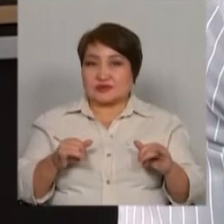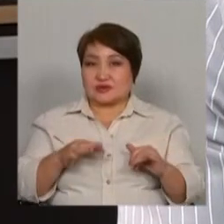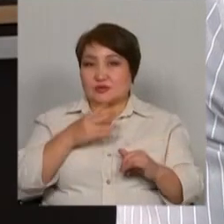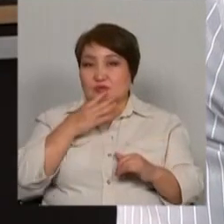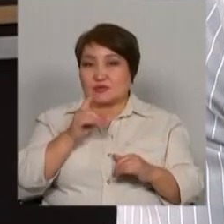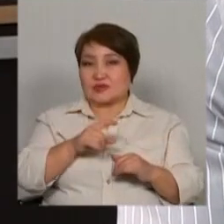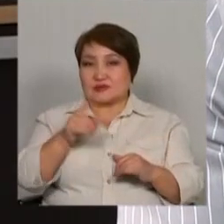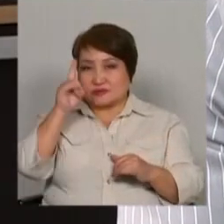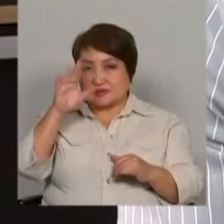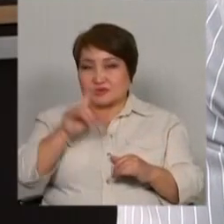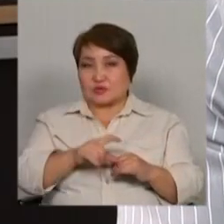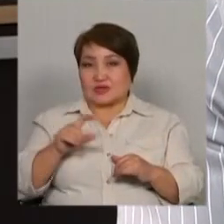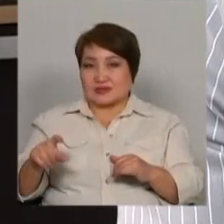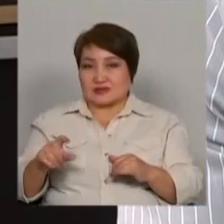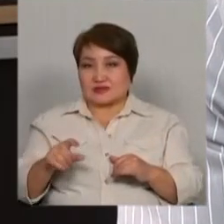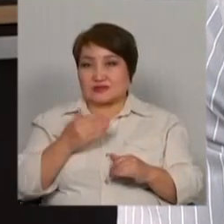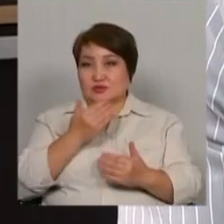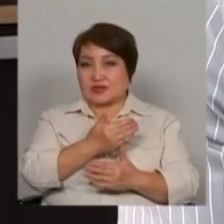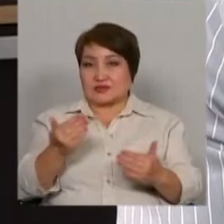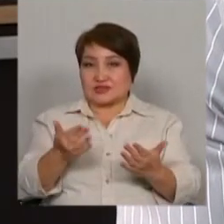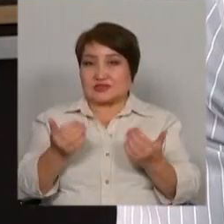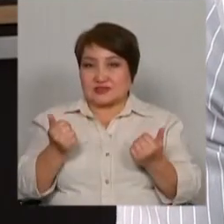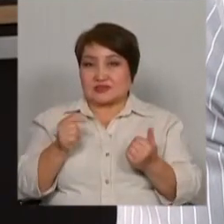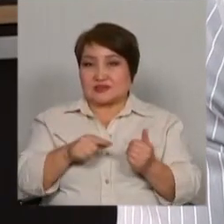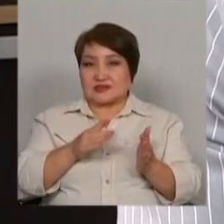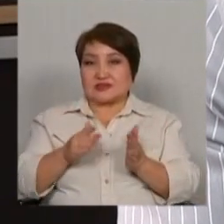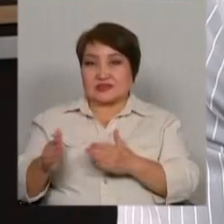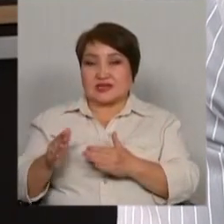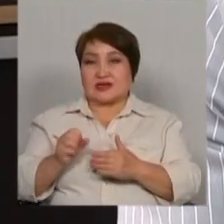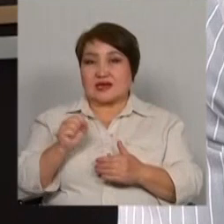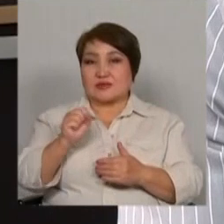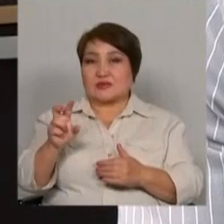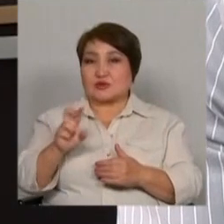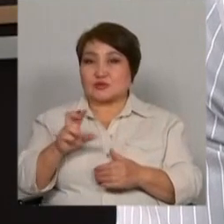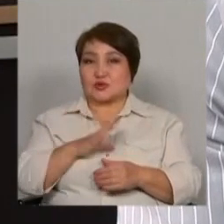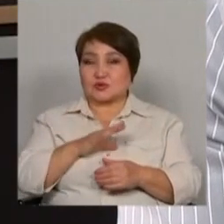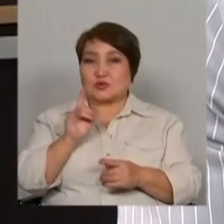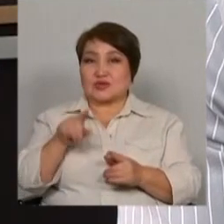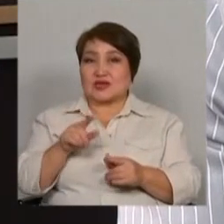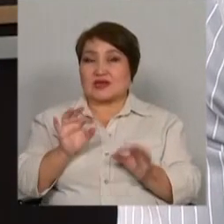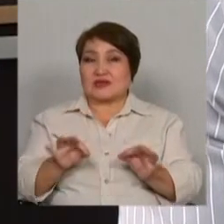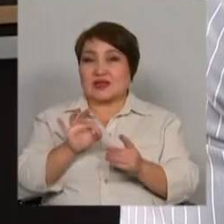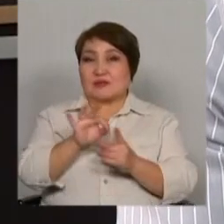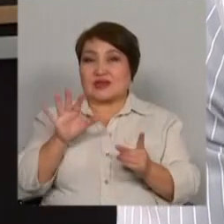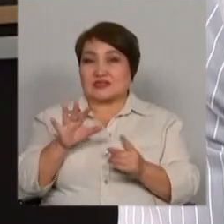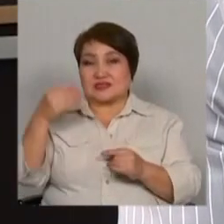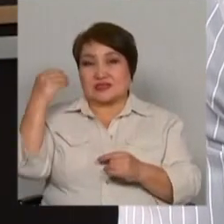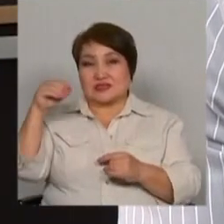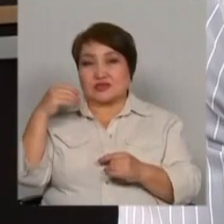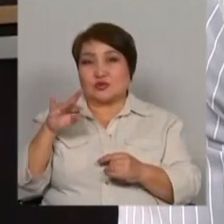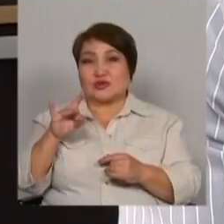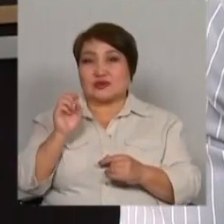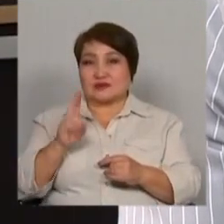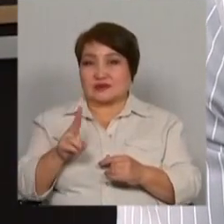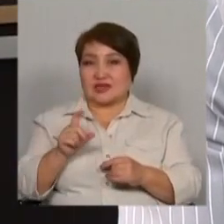шақырған. Соның қатарында Ахмет Байтұрсынұлы болып отыр. Енді ол жерде мақсат әрине түркі халықтарын өз тұтынып